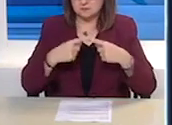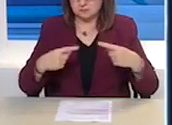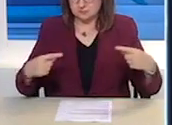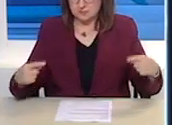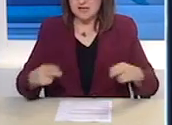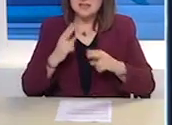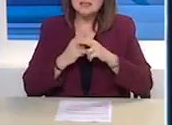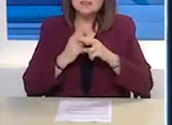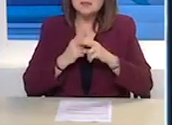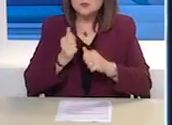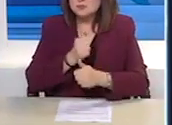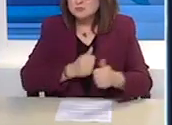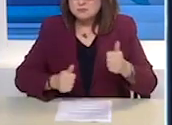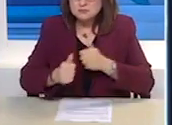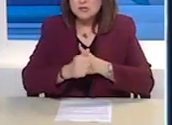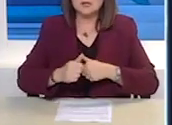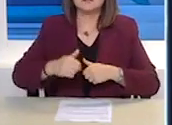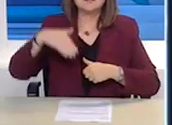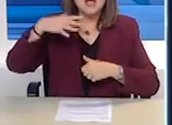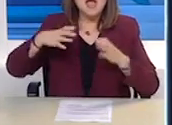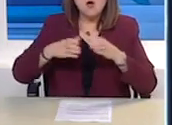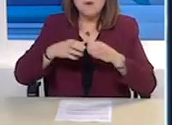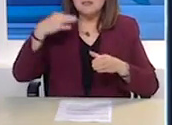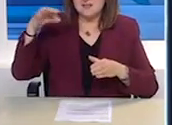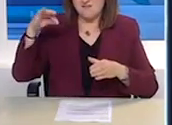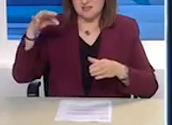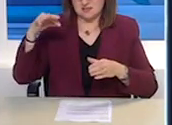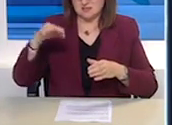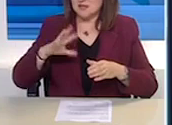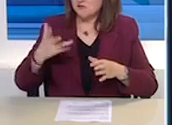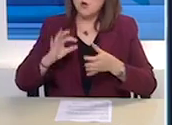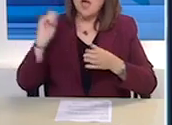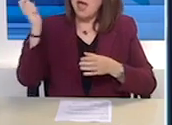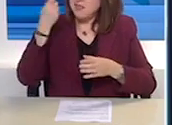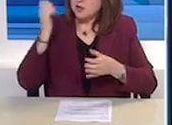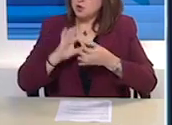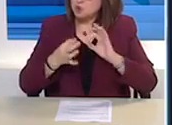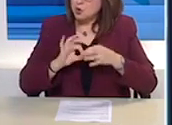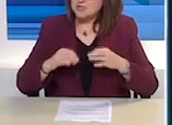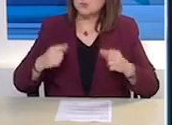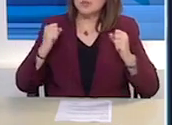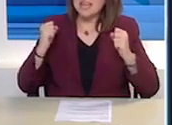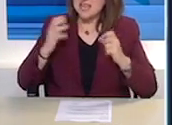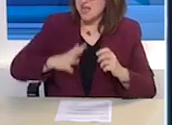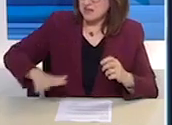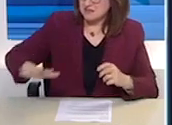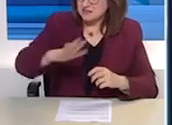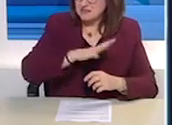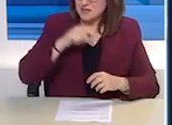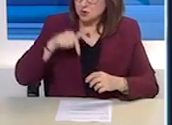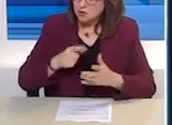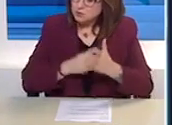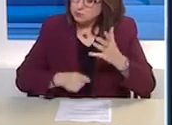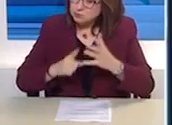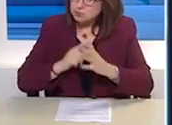υψηλή προτεραιότητα και στο πλαίσιο αυτό ο Εθνικός Οργανισμός Δημόσιας Υγείας θα εντατικοποιήσει τις ενέργειες προστασίας των ηλικιωμένων.